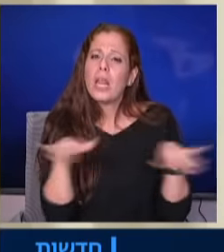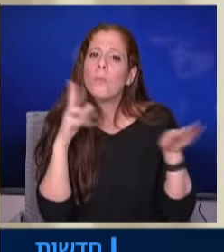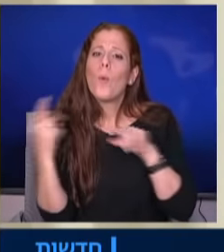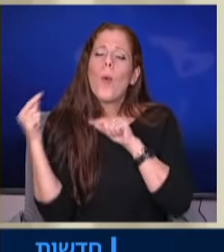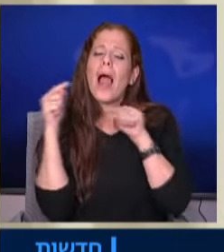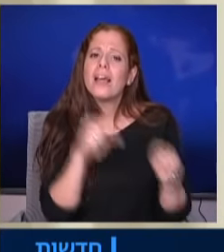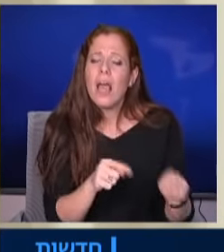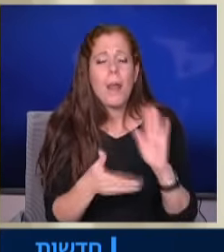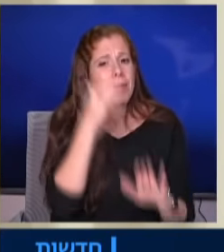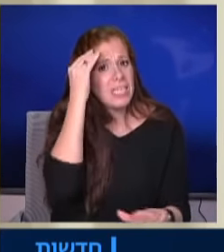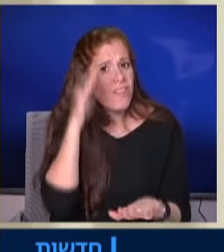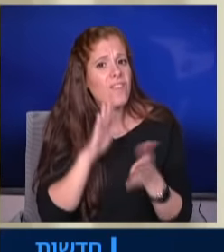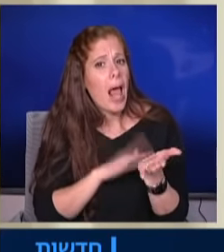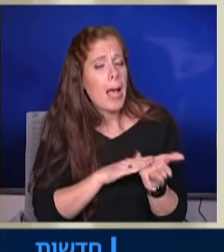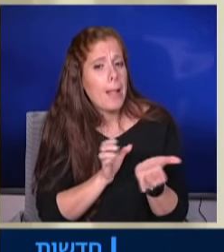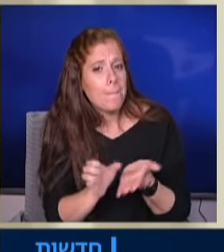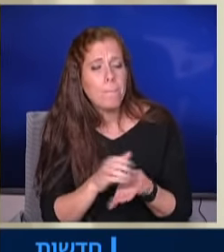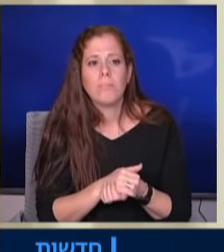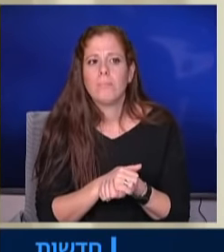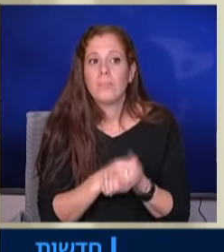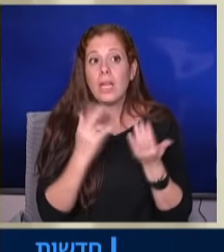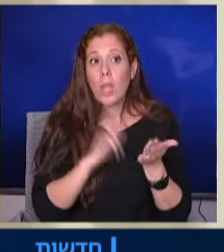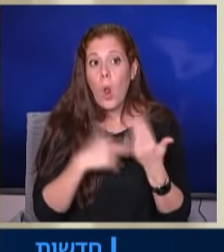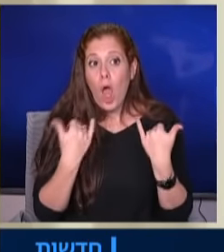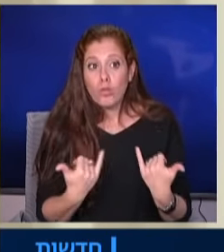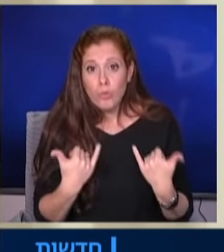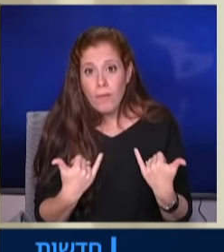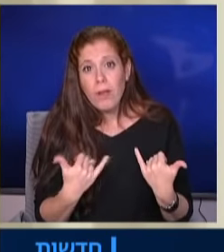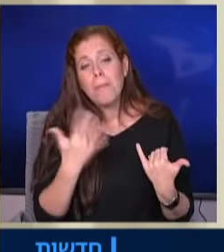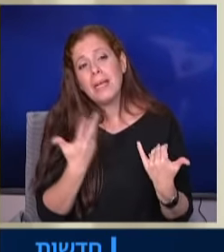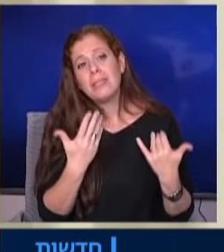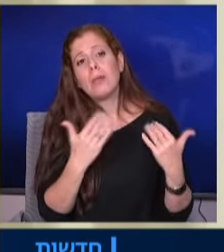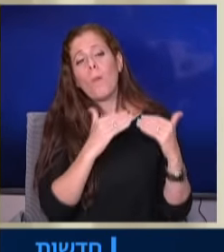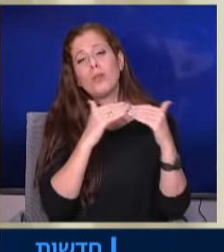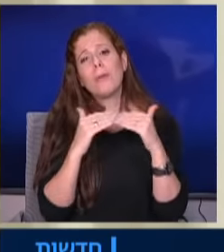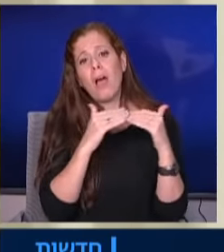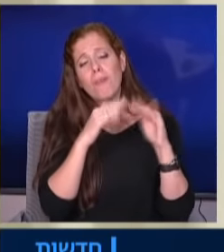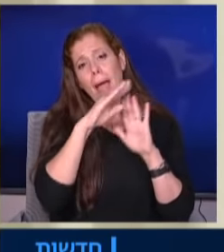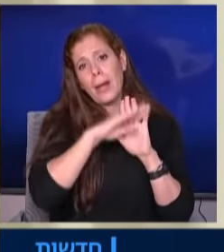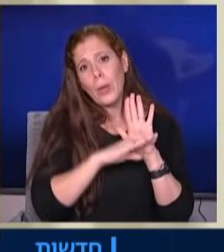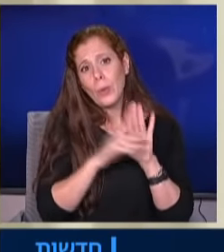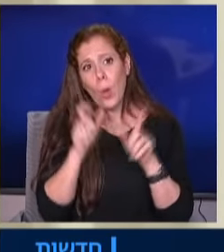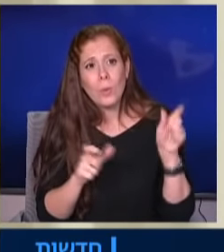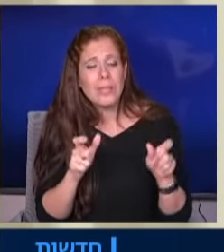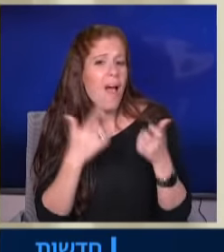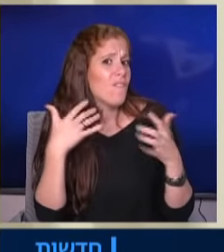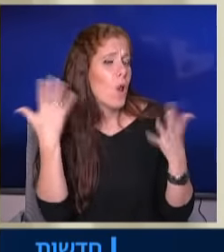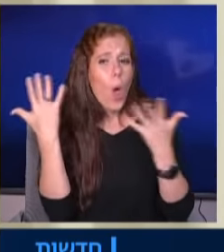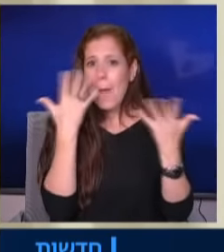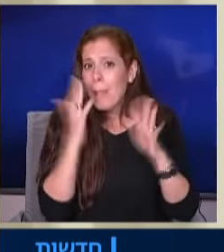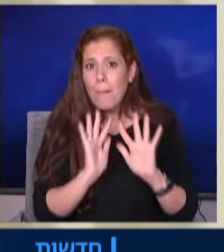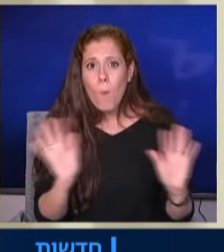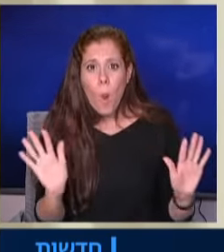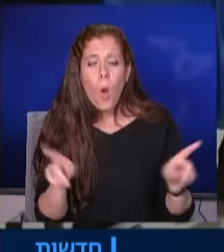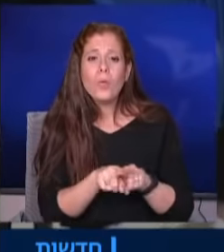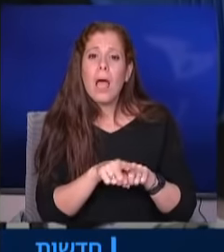נכון לעכשיו, עצם ההנחיות החדשות מיישרות קו עם ההנחיות לאוכלוסייה ולא יהיה בלבול. אותם הנחיות יחולו